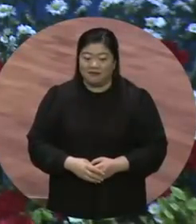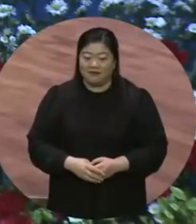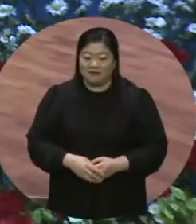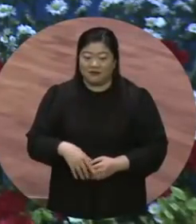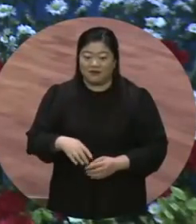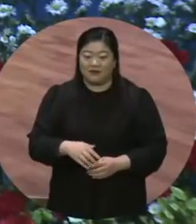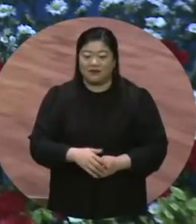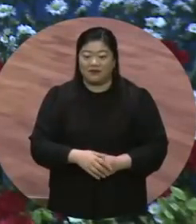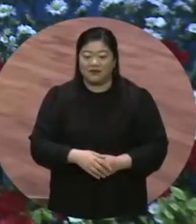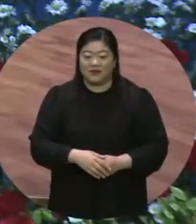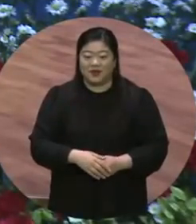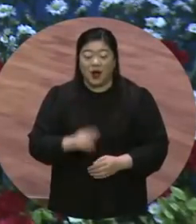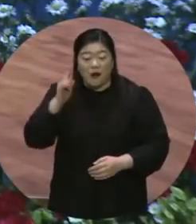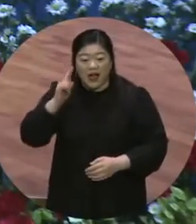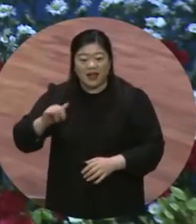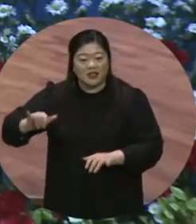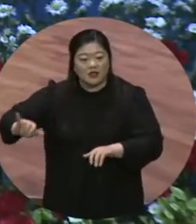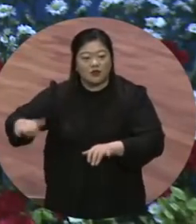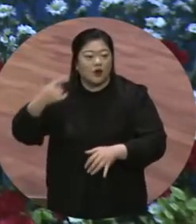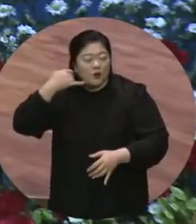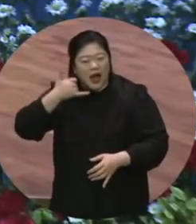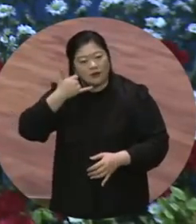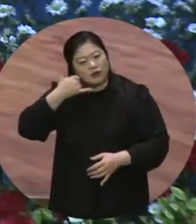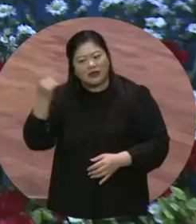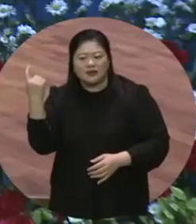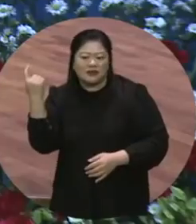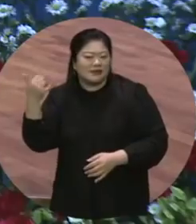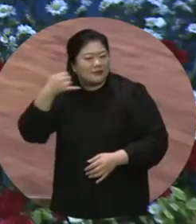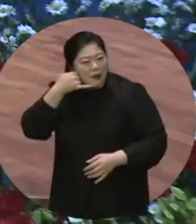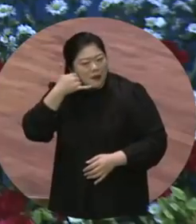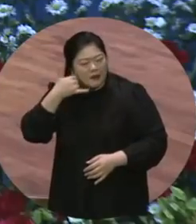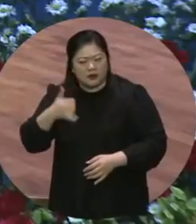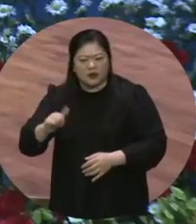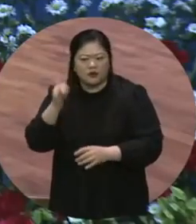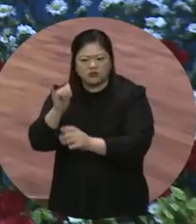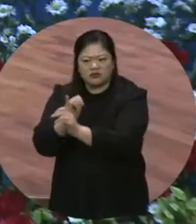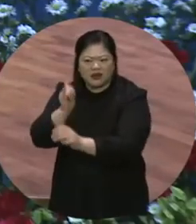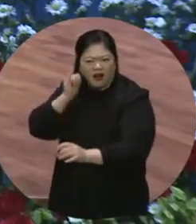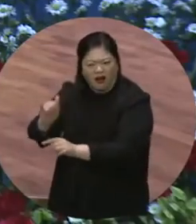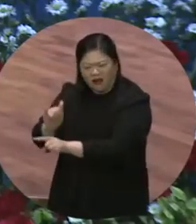국제적으로 통화 중일 때는 모든 전화는 뚜뚜뚜 하게 돼 있어요.